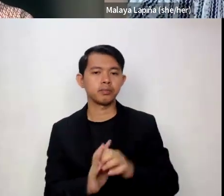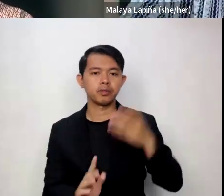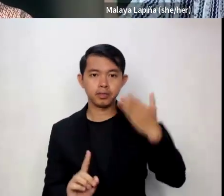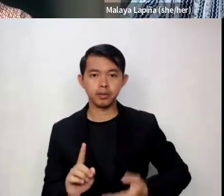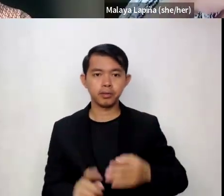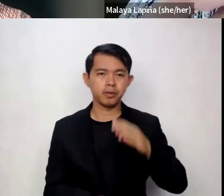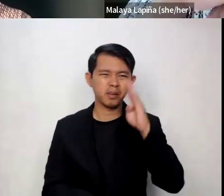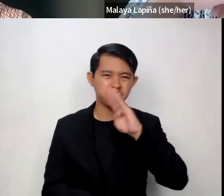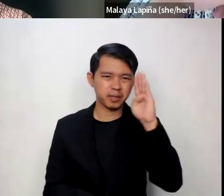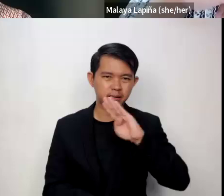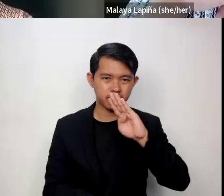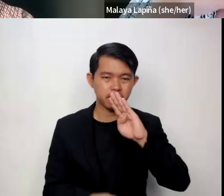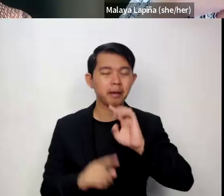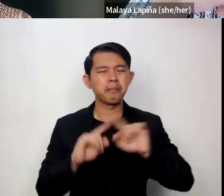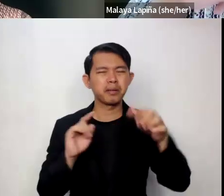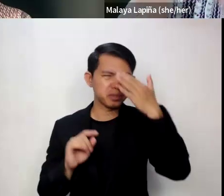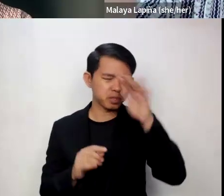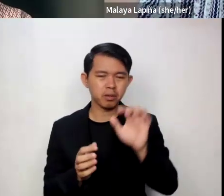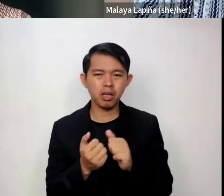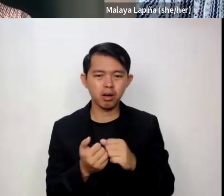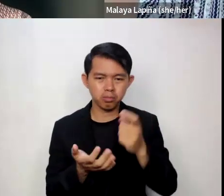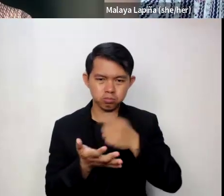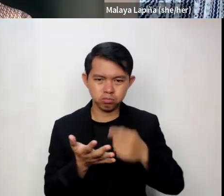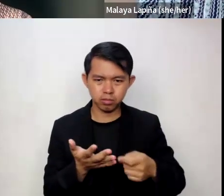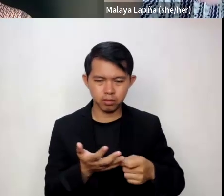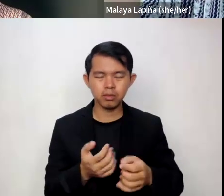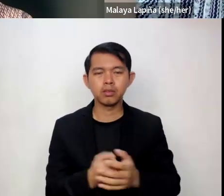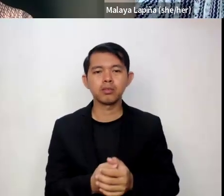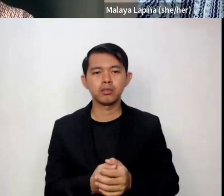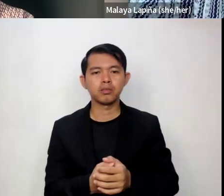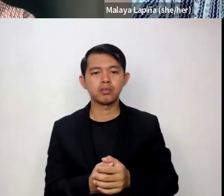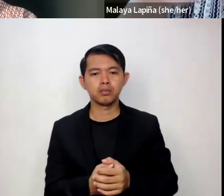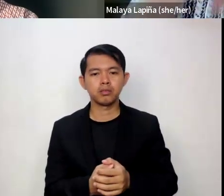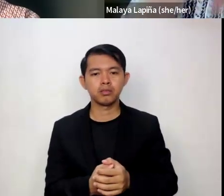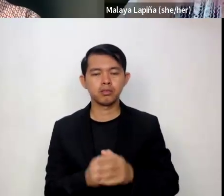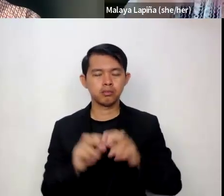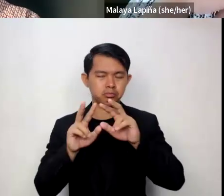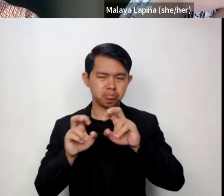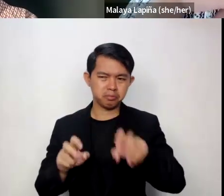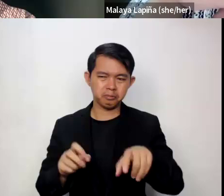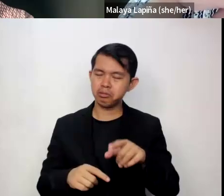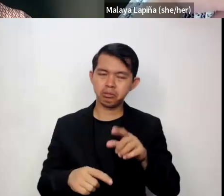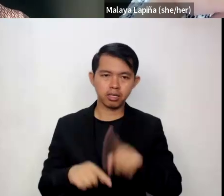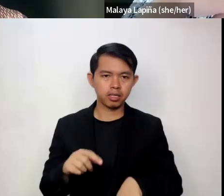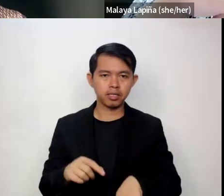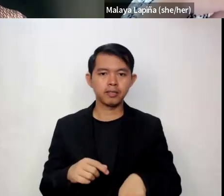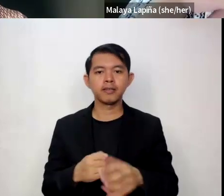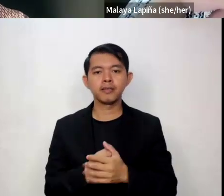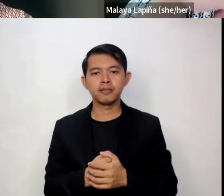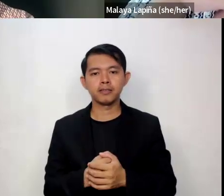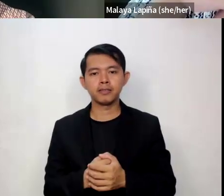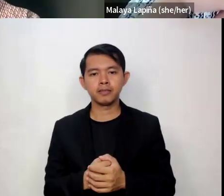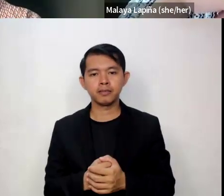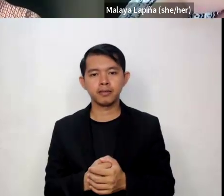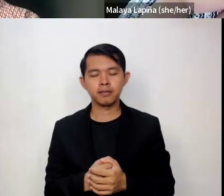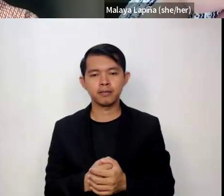hindi din ako marunong magsulat in Bisaya pagdating sa halimbawa scholarly works. May mga ganong kailangang balikan at